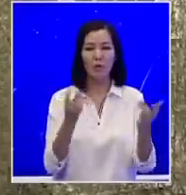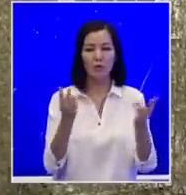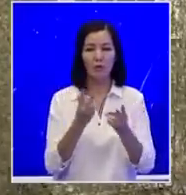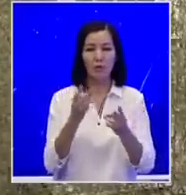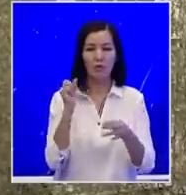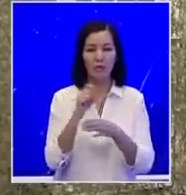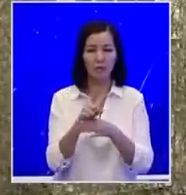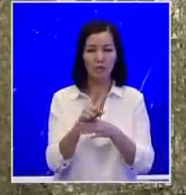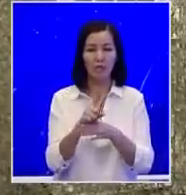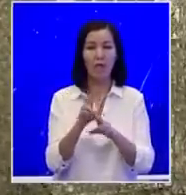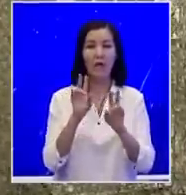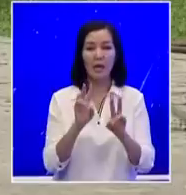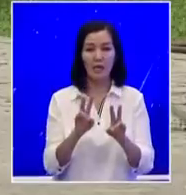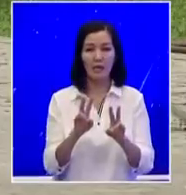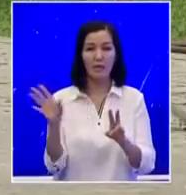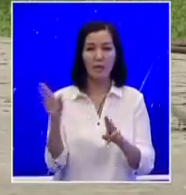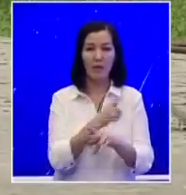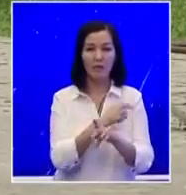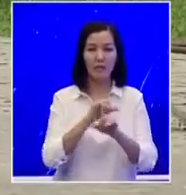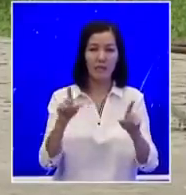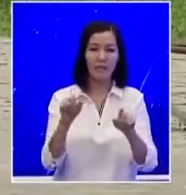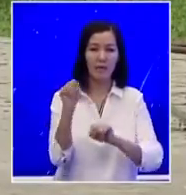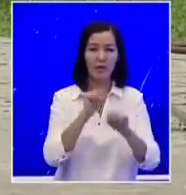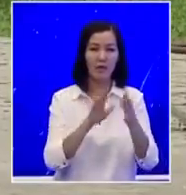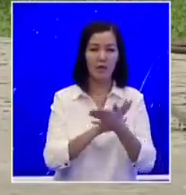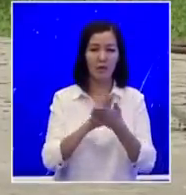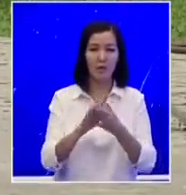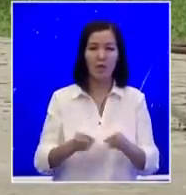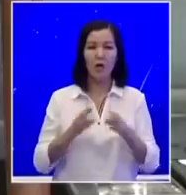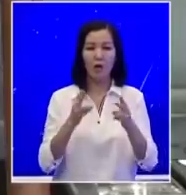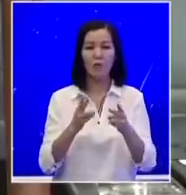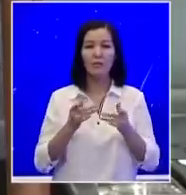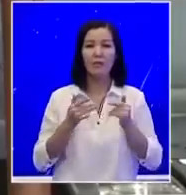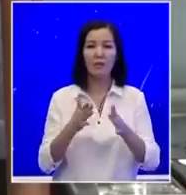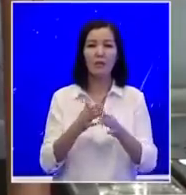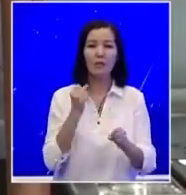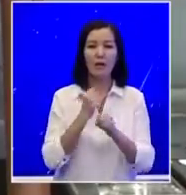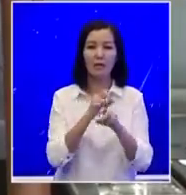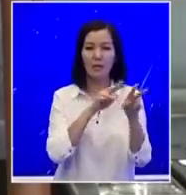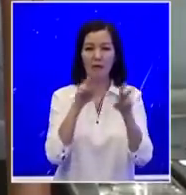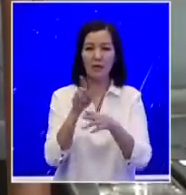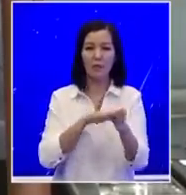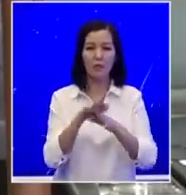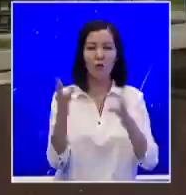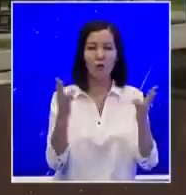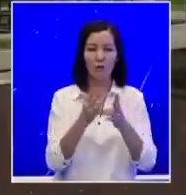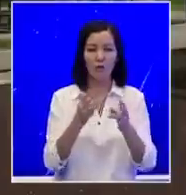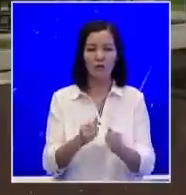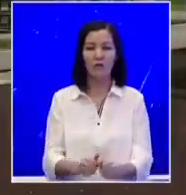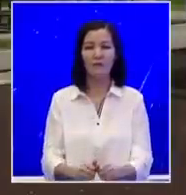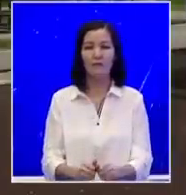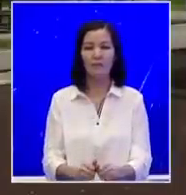тапсырды. Әрине алдымен барлық санитарлық нормалар мен санитарлық қауіпсіздік талаптары қатаң сақталуы керек деді мемлекет